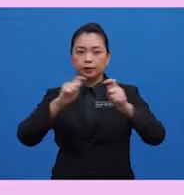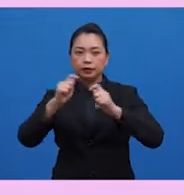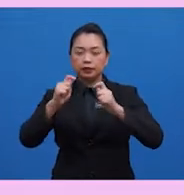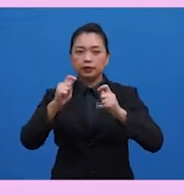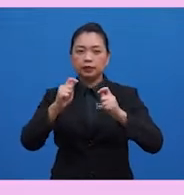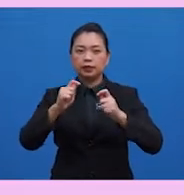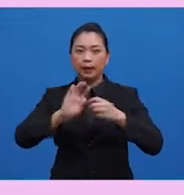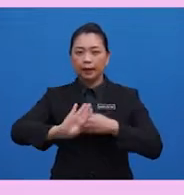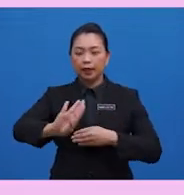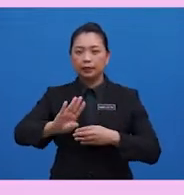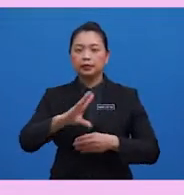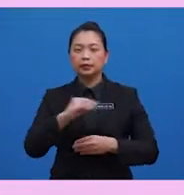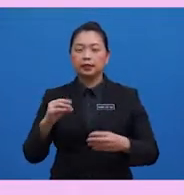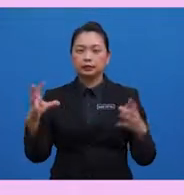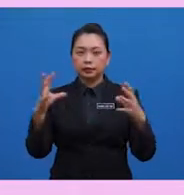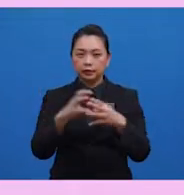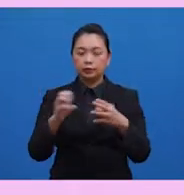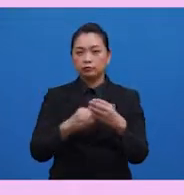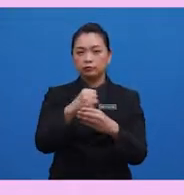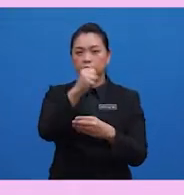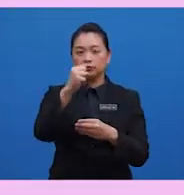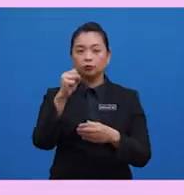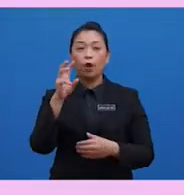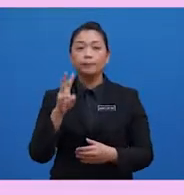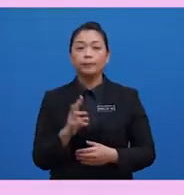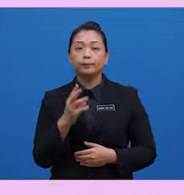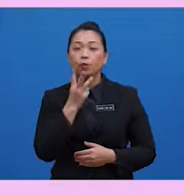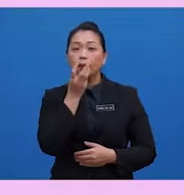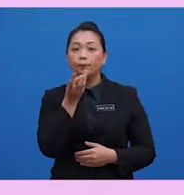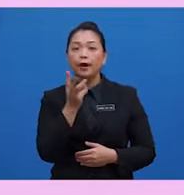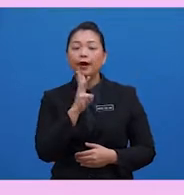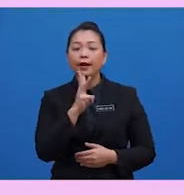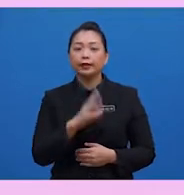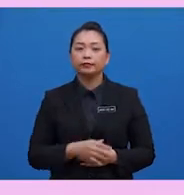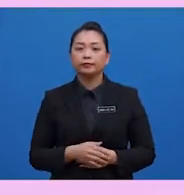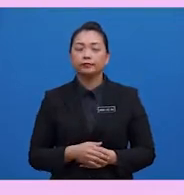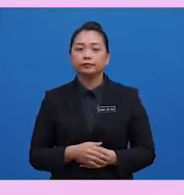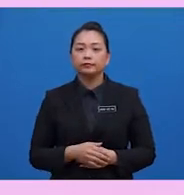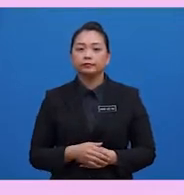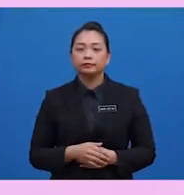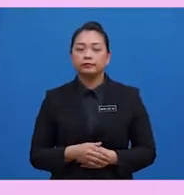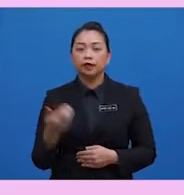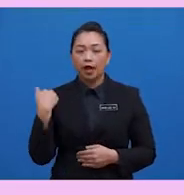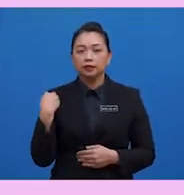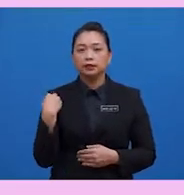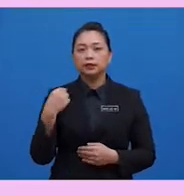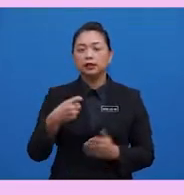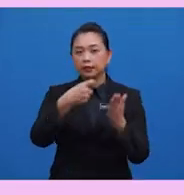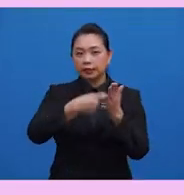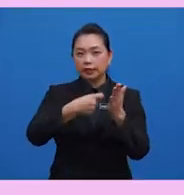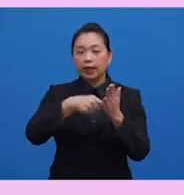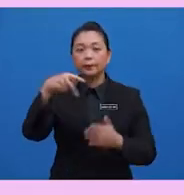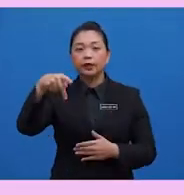dan bercantum dengan wap air, menghasilkan air hujan yang mempunyai nilai pH kurang dari 5 yang